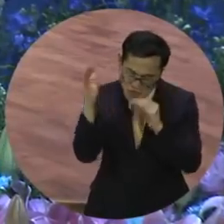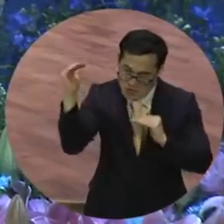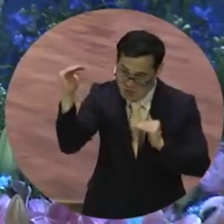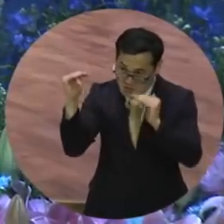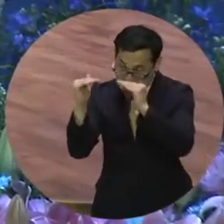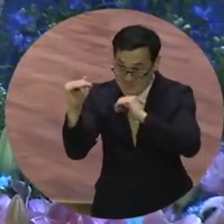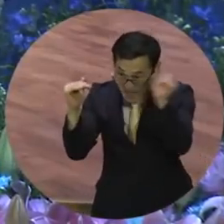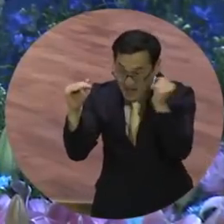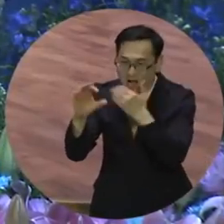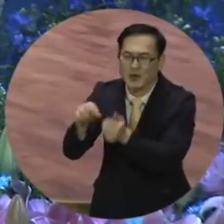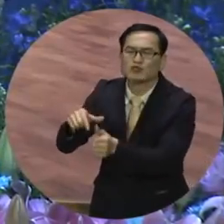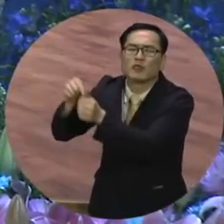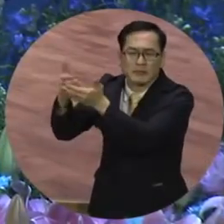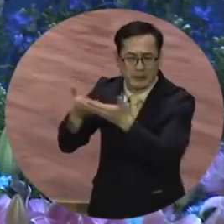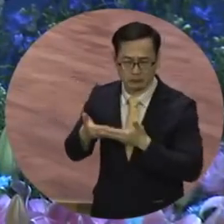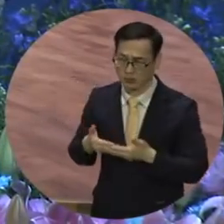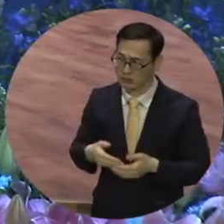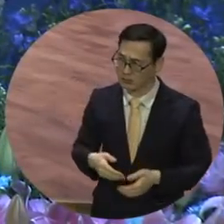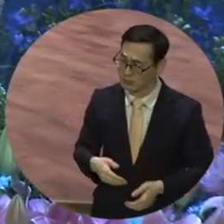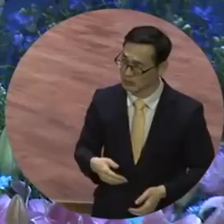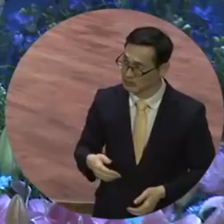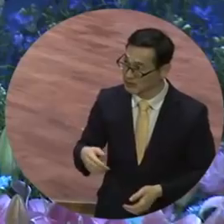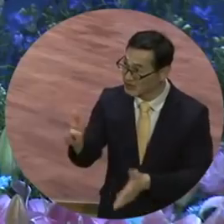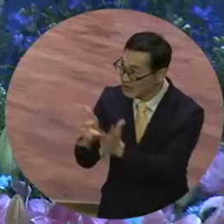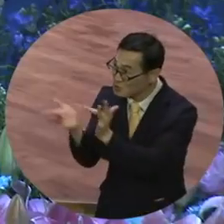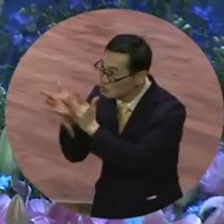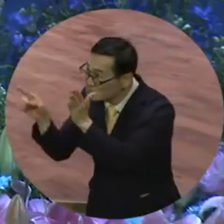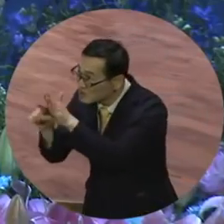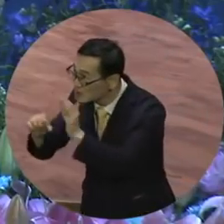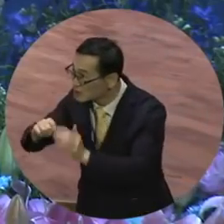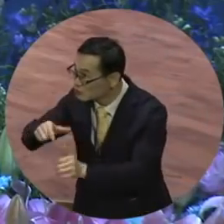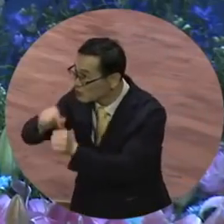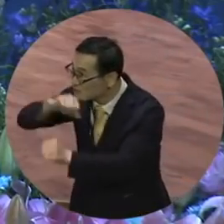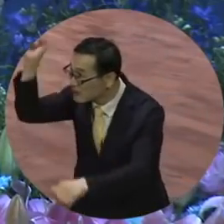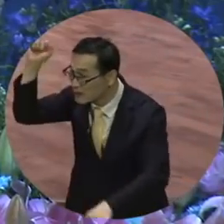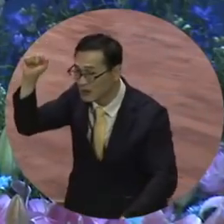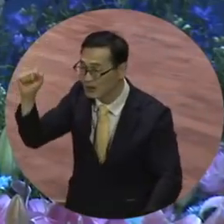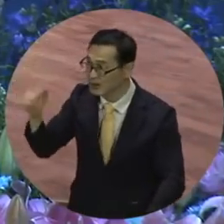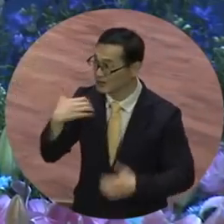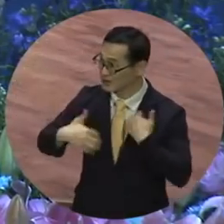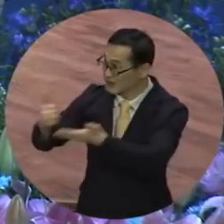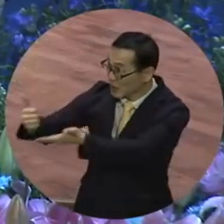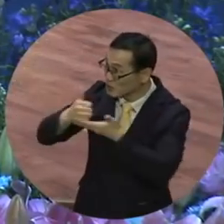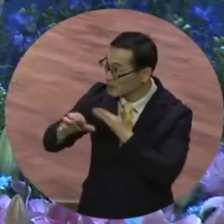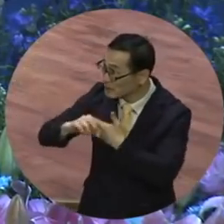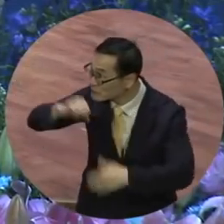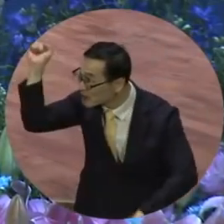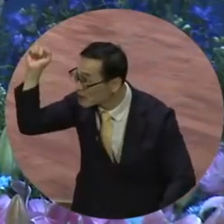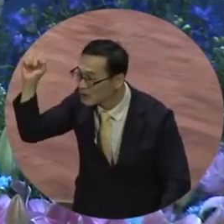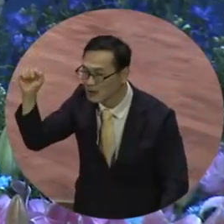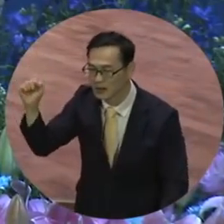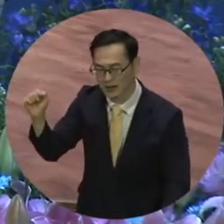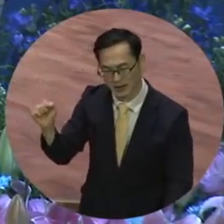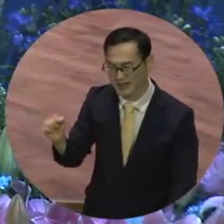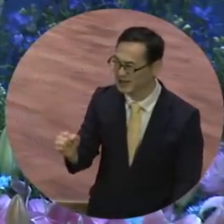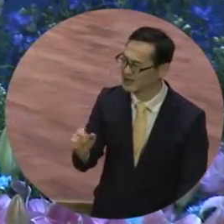그렇게 쉬운 구원이 어디 있어? 거짓말 하지 마. 뭐 영접하면 금방 구원받아. 말도 안 되는